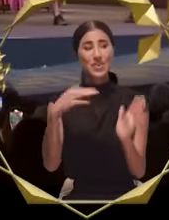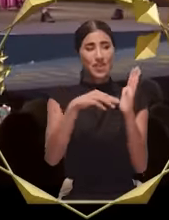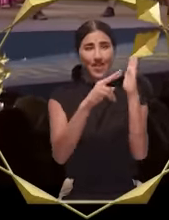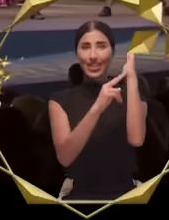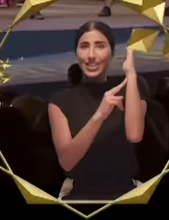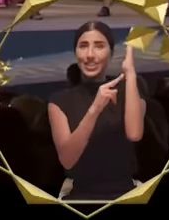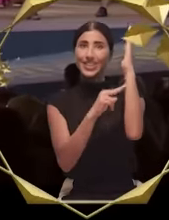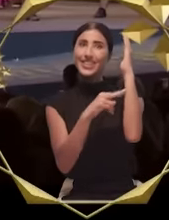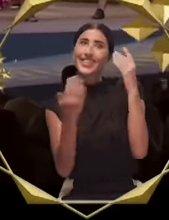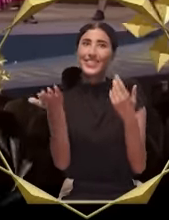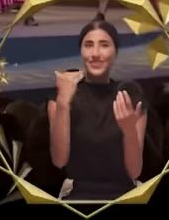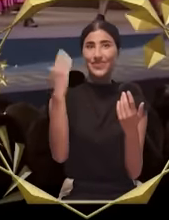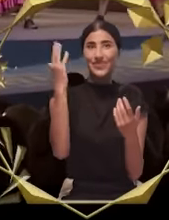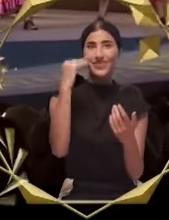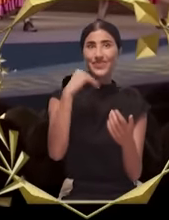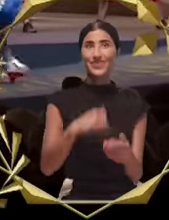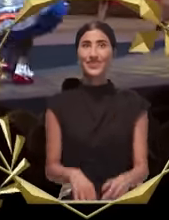هيا لنأكل